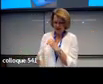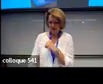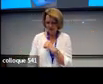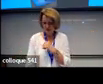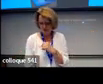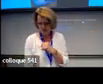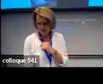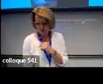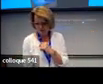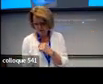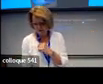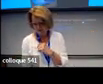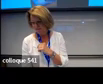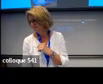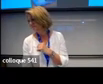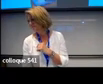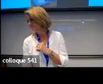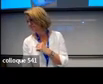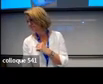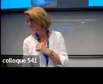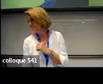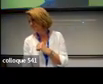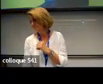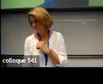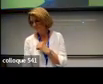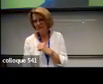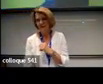maximum donc, de ressources.